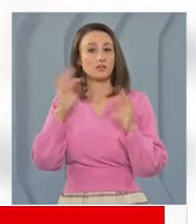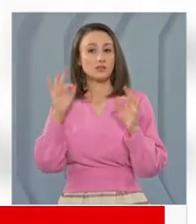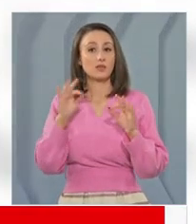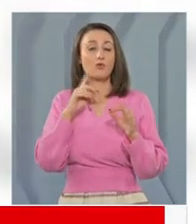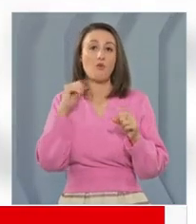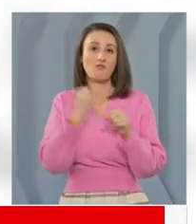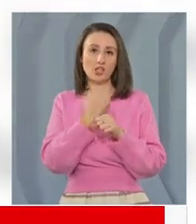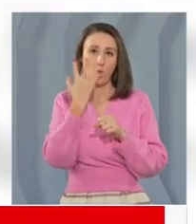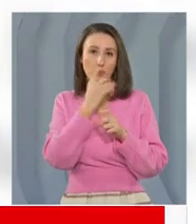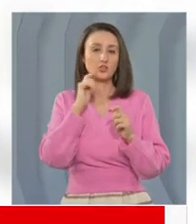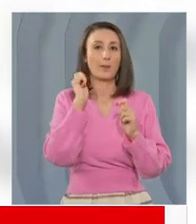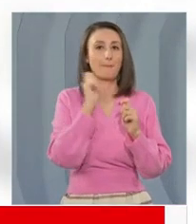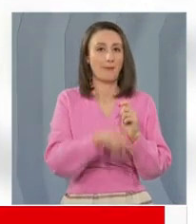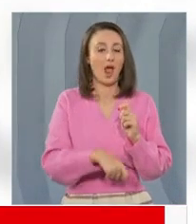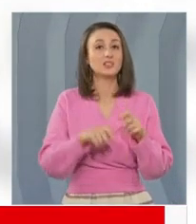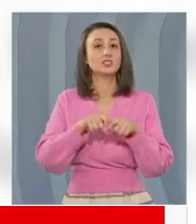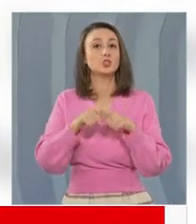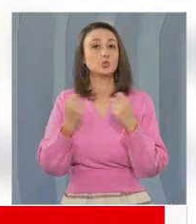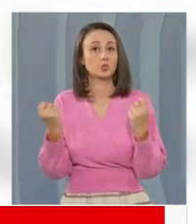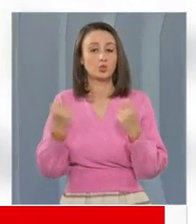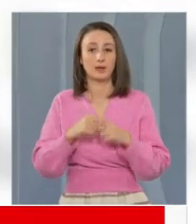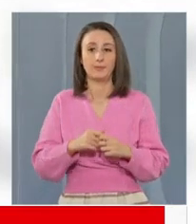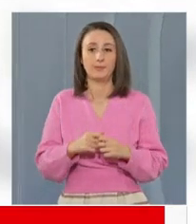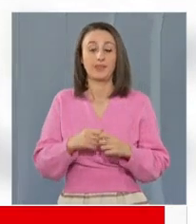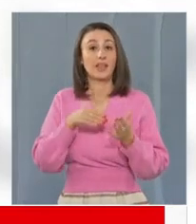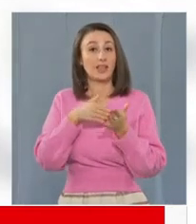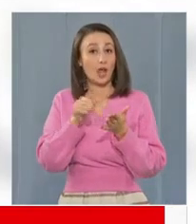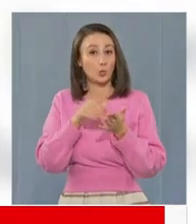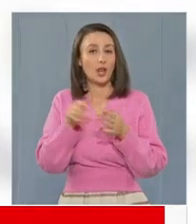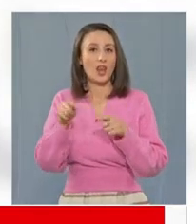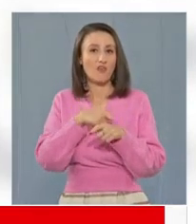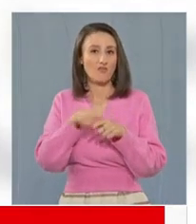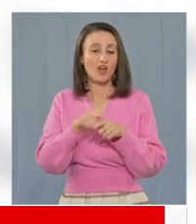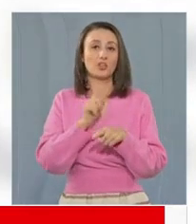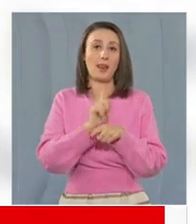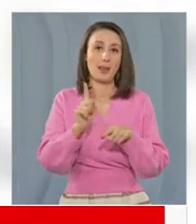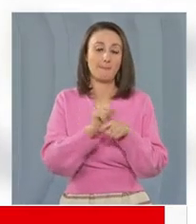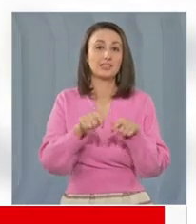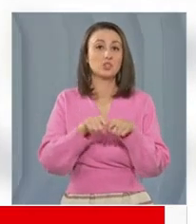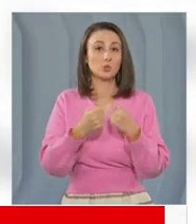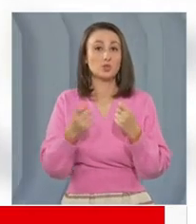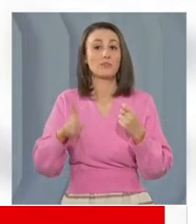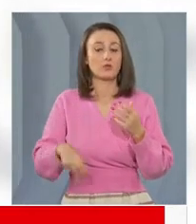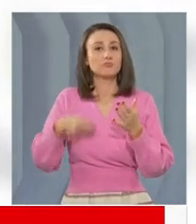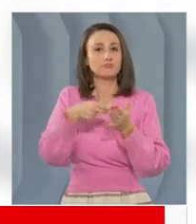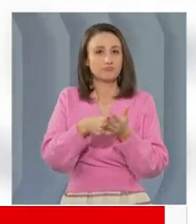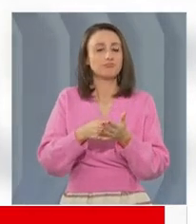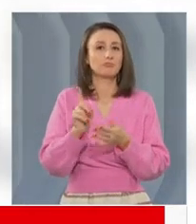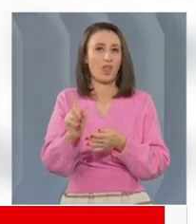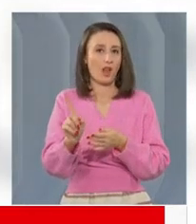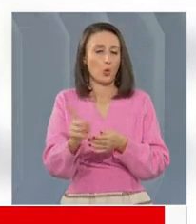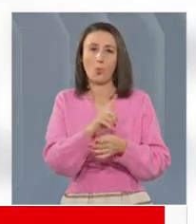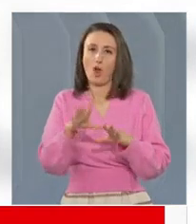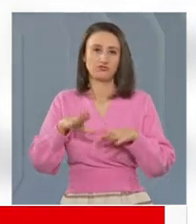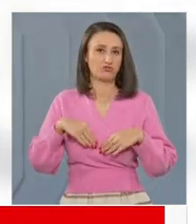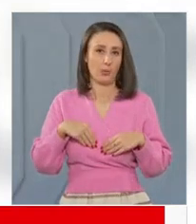îi vom face o plângere penală pentru distrugere. De asemenea, cheltuielile de refacere a elementelor distrusei vor fi imputate. Nu vom accepta